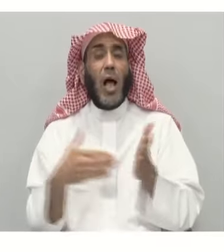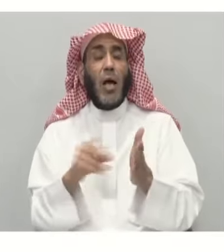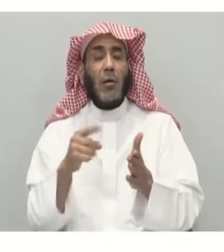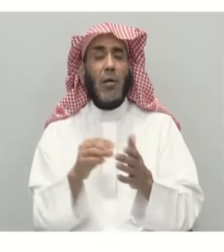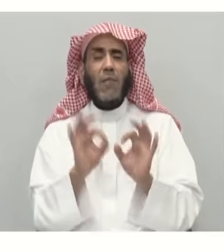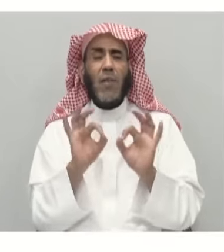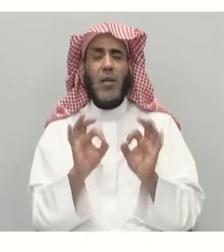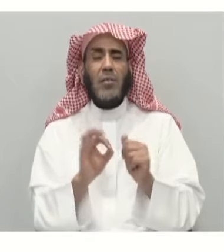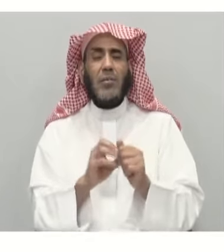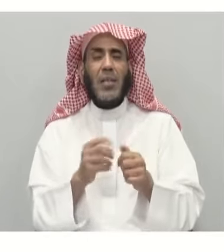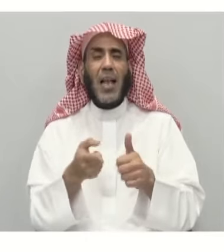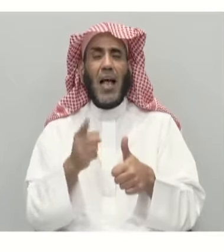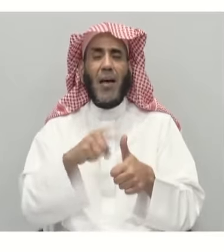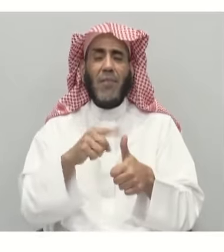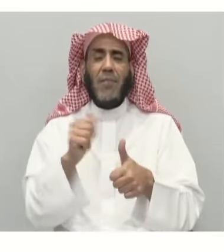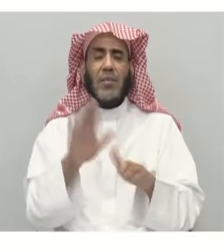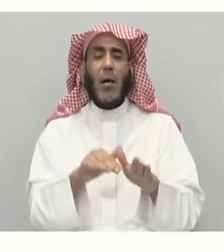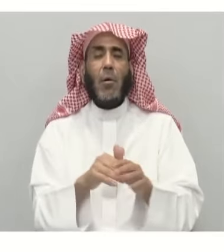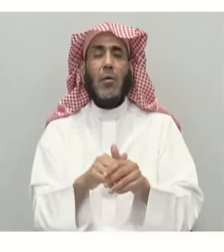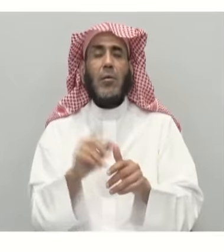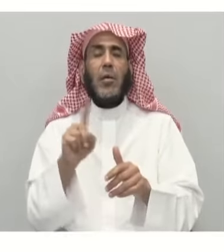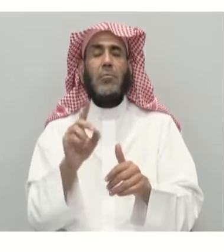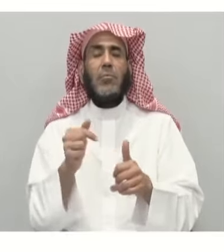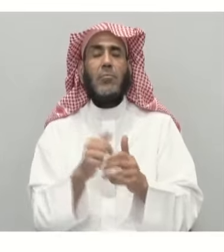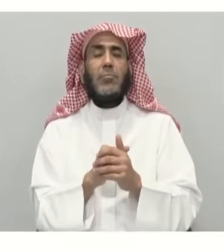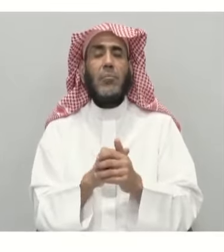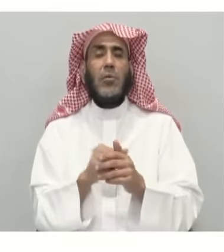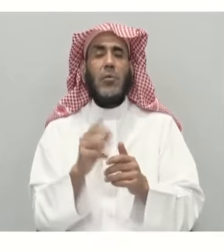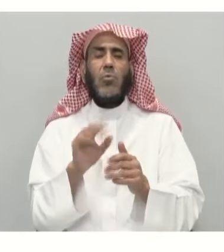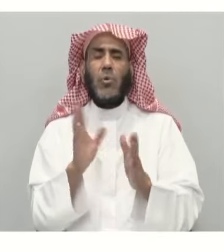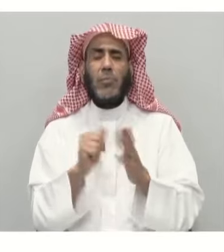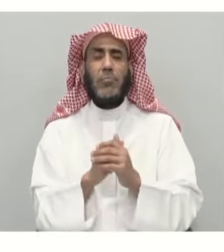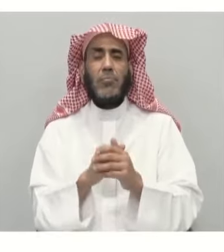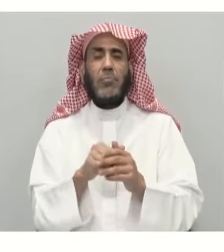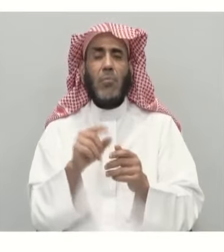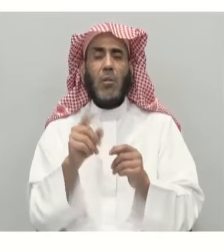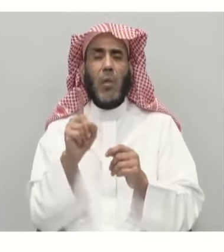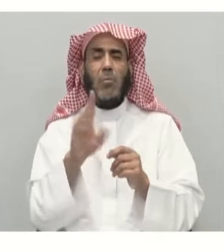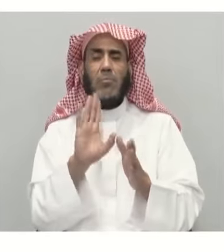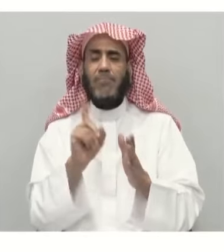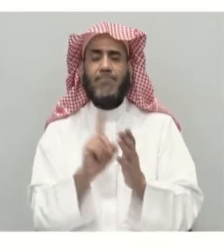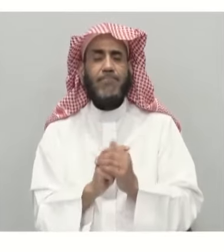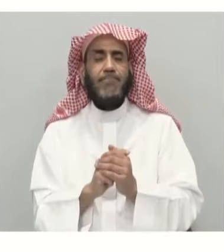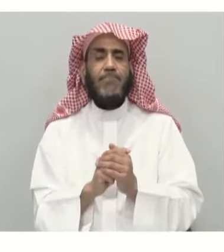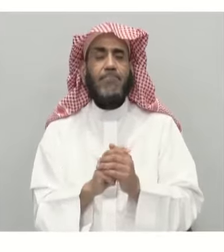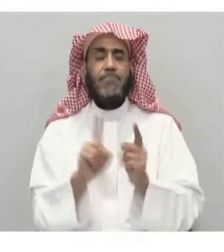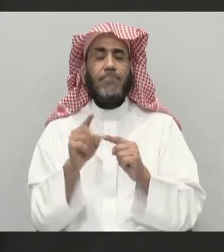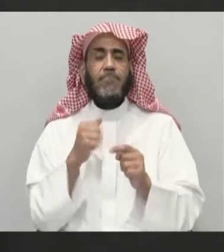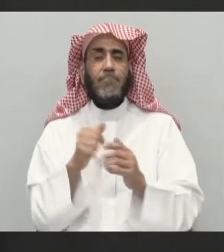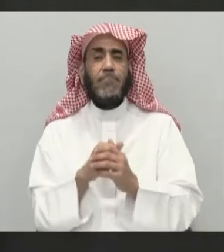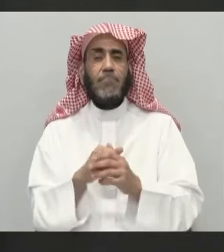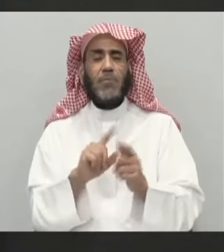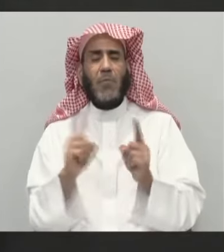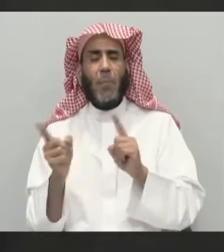اضبط فقط الحرف السابق للهمزه المتطرفه دون الحاجه لضبط الهمزه ذاتها وهذا اذا اردت فيه